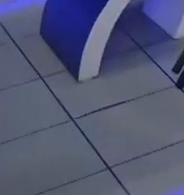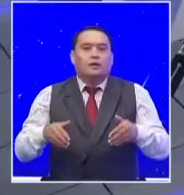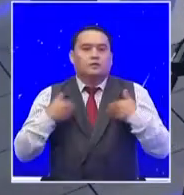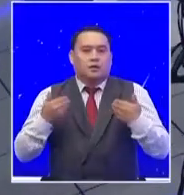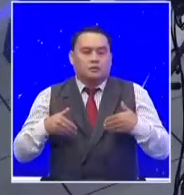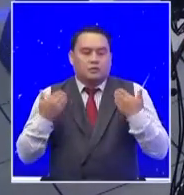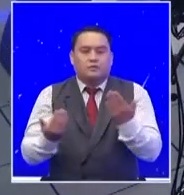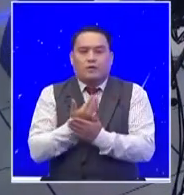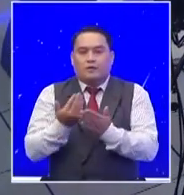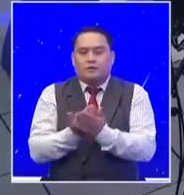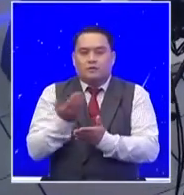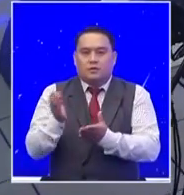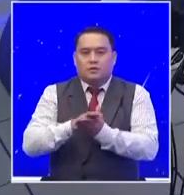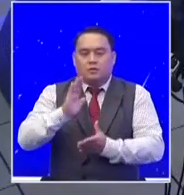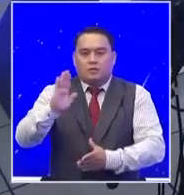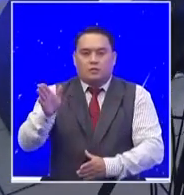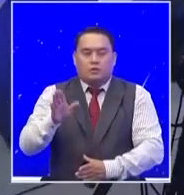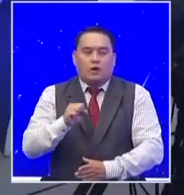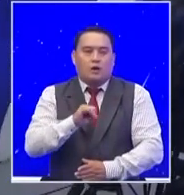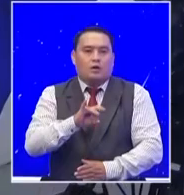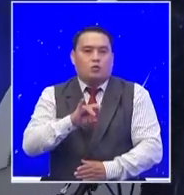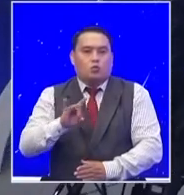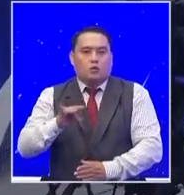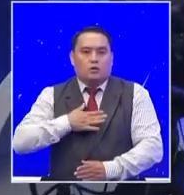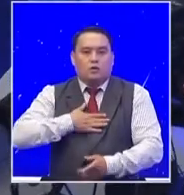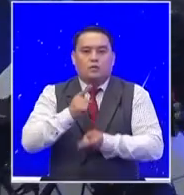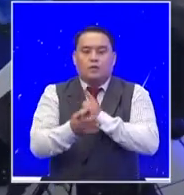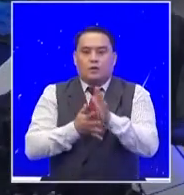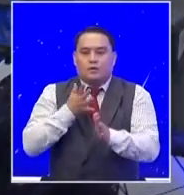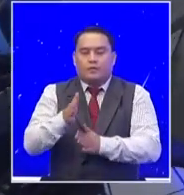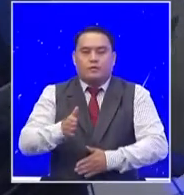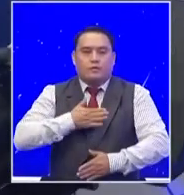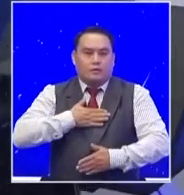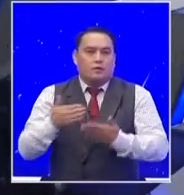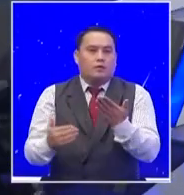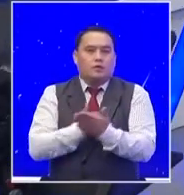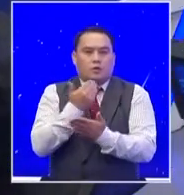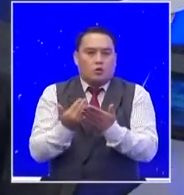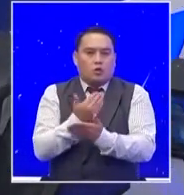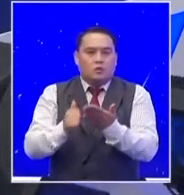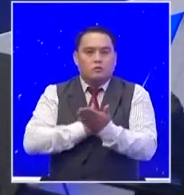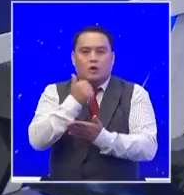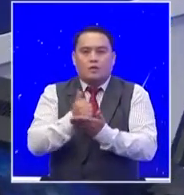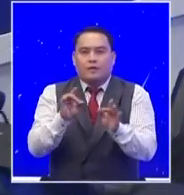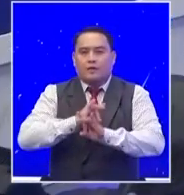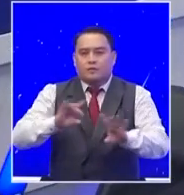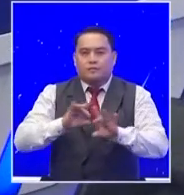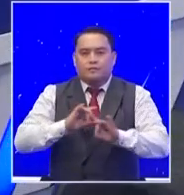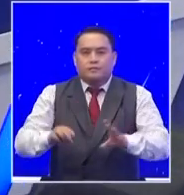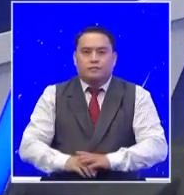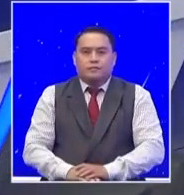Здравствуйте, в эфире телеканала ЖТСУ «Новости». В студии Айнур Мейерханова. Сурдоперевод обеспечивает Марат Жумабеков. В начале выпуска коротко о самом